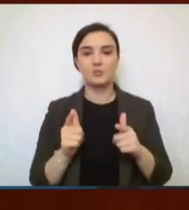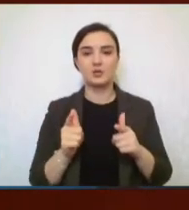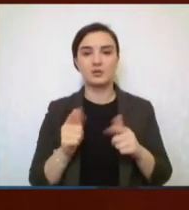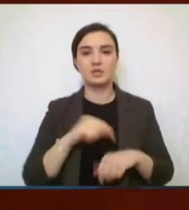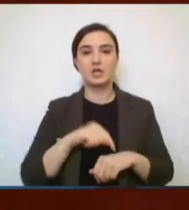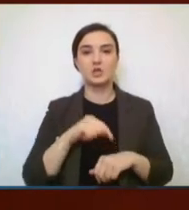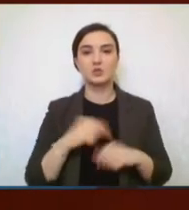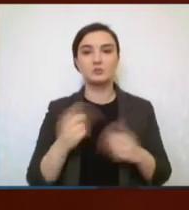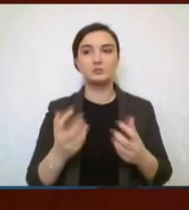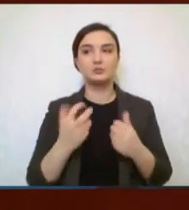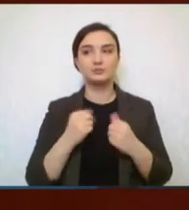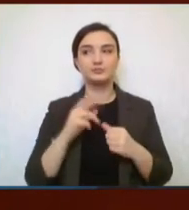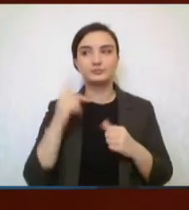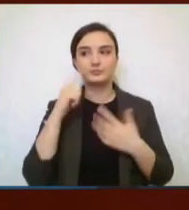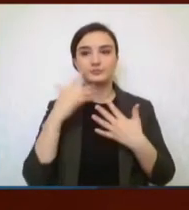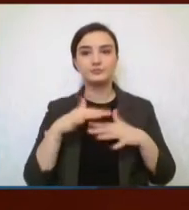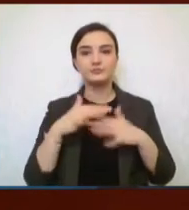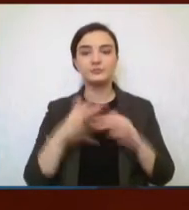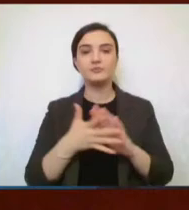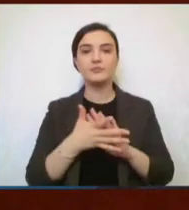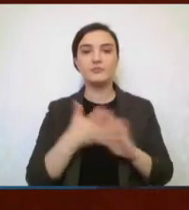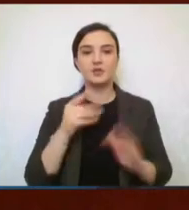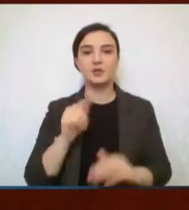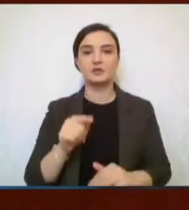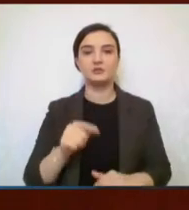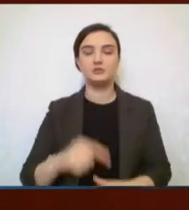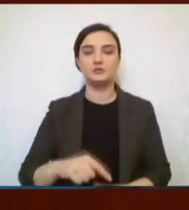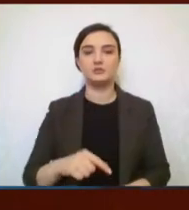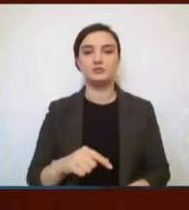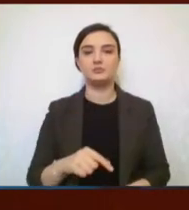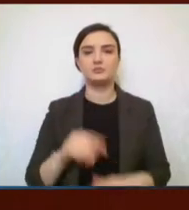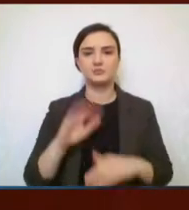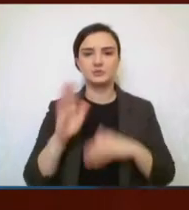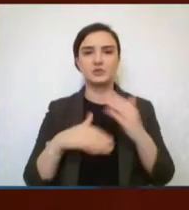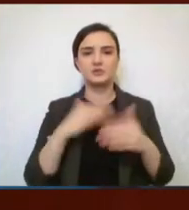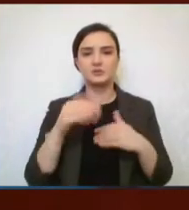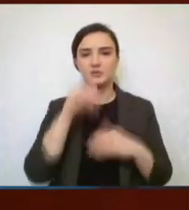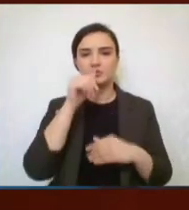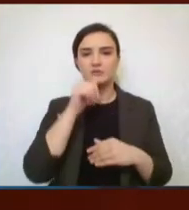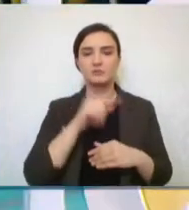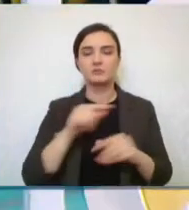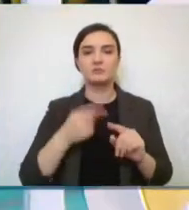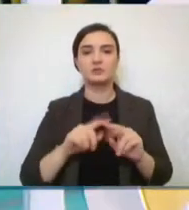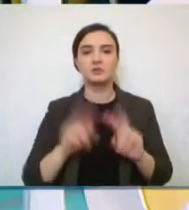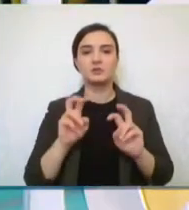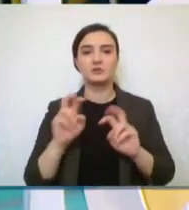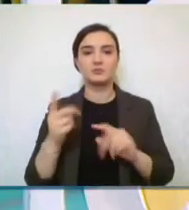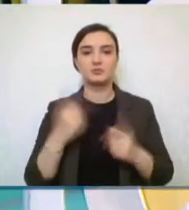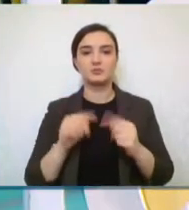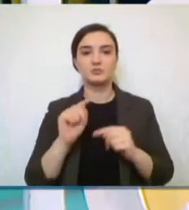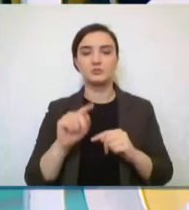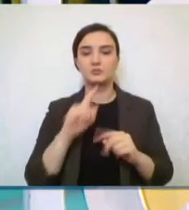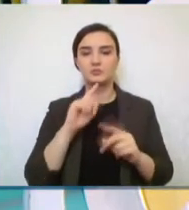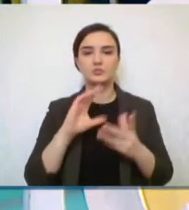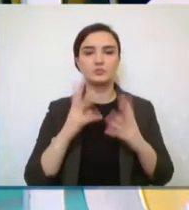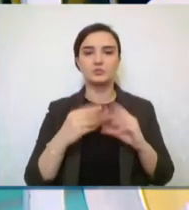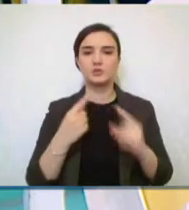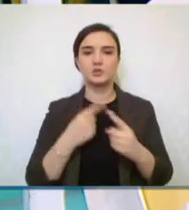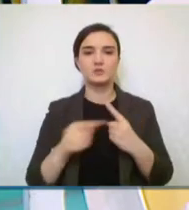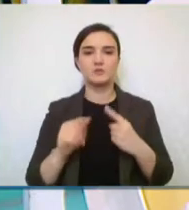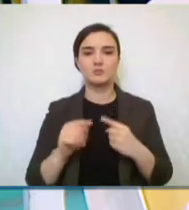გაანალიზოს ესა თუ ის ინფორმაცია. გავიდა თვეები და ჩვენ ამ თემას ვუბრუნდებით სრულიად განსხვავებულ კონტექსში, იმიტომ